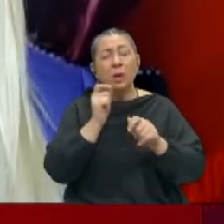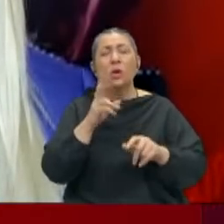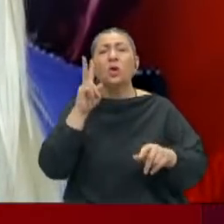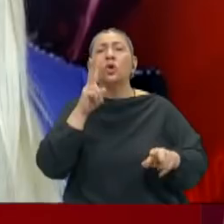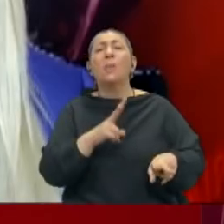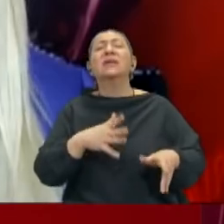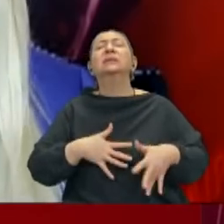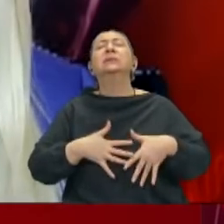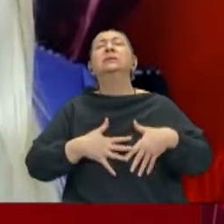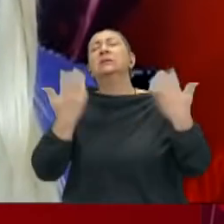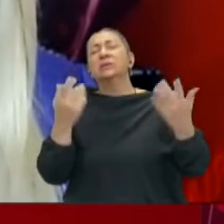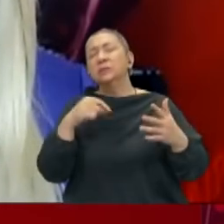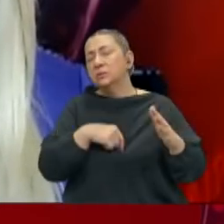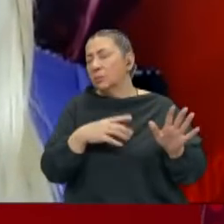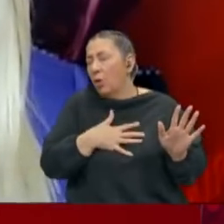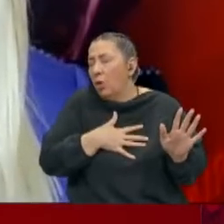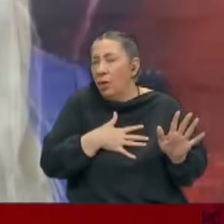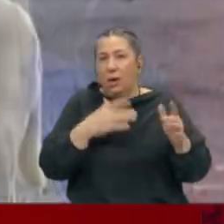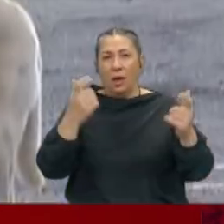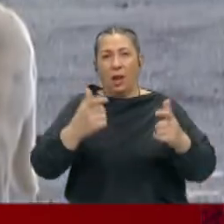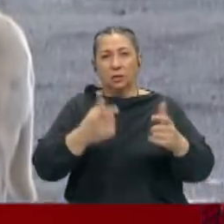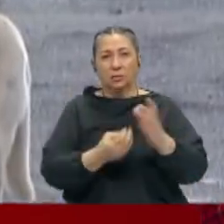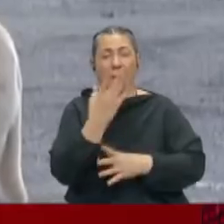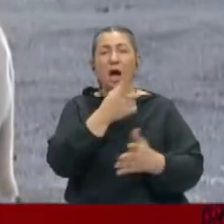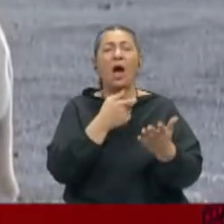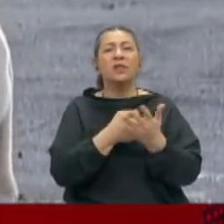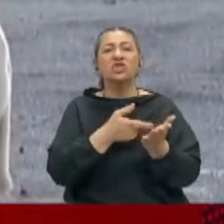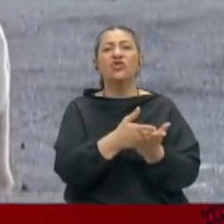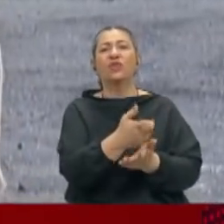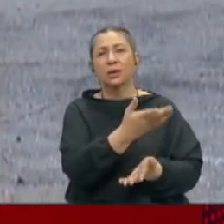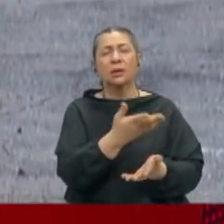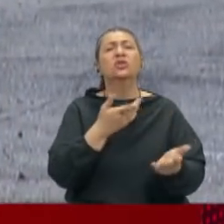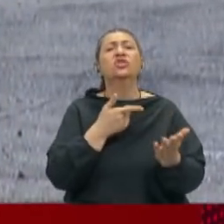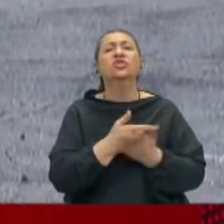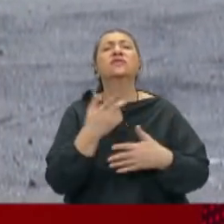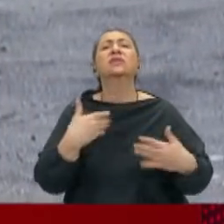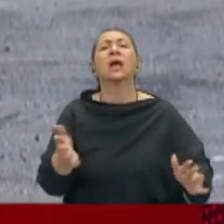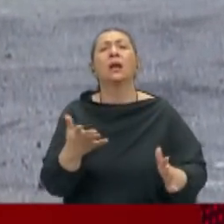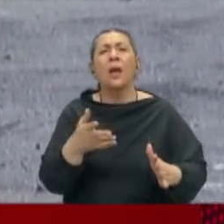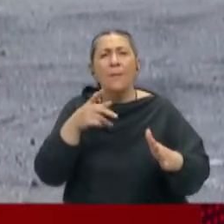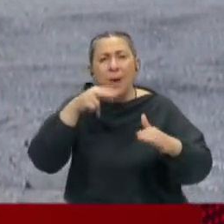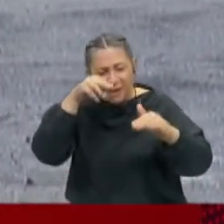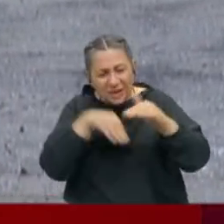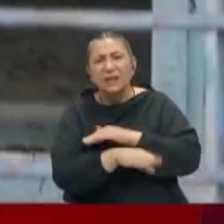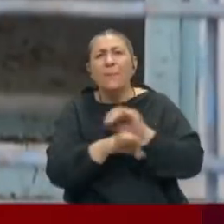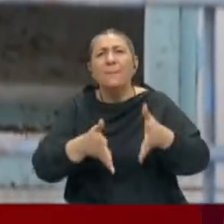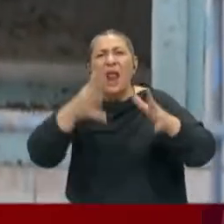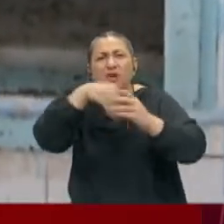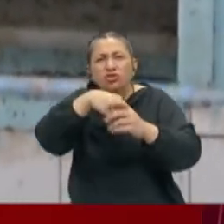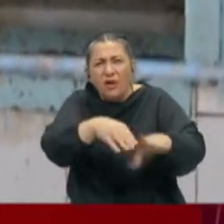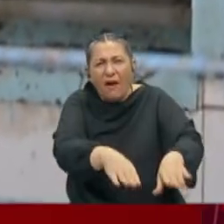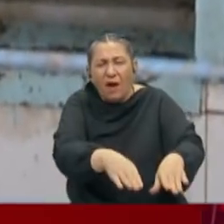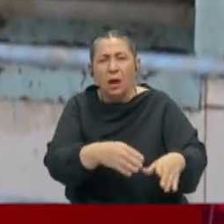görmek istemeyeceğimiz, içimizin kaldırmayacağı alanlarda, adına çiftlik denilen, hatta çiftliğini geçtim merdiven altı bina